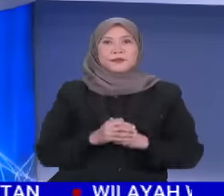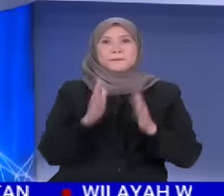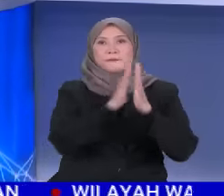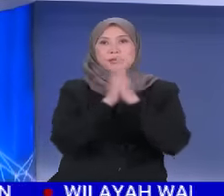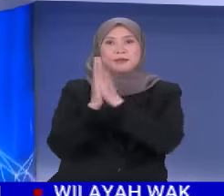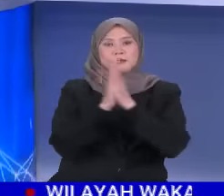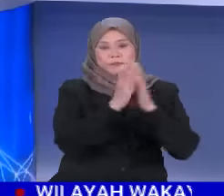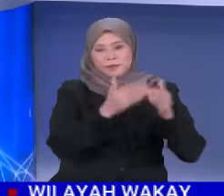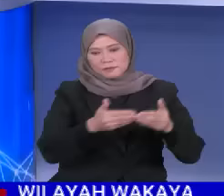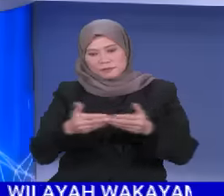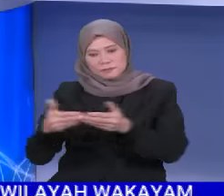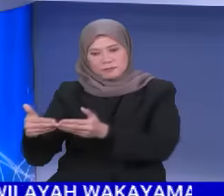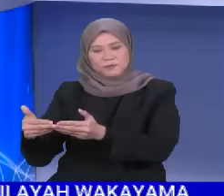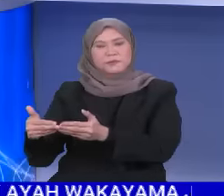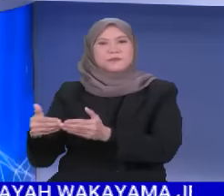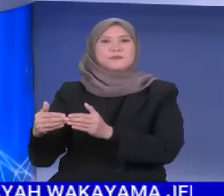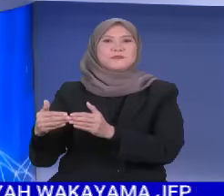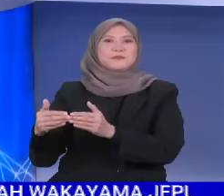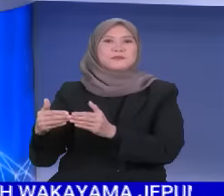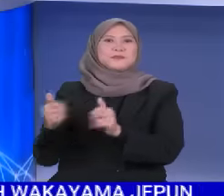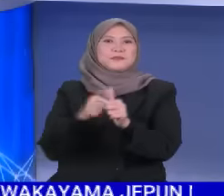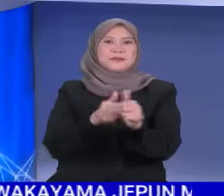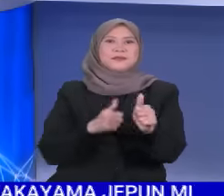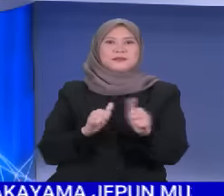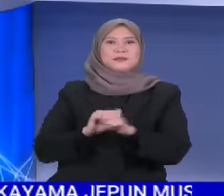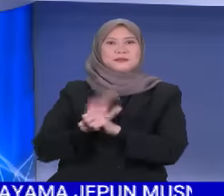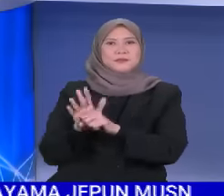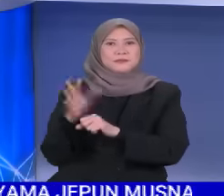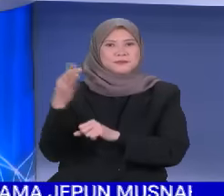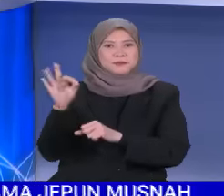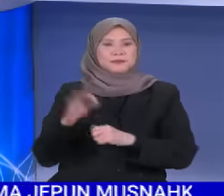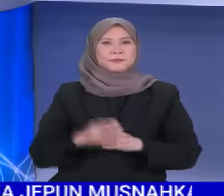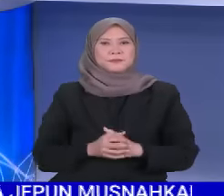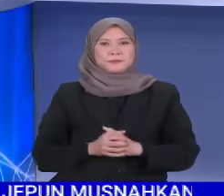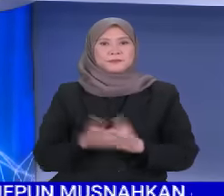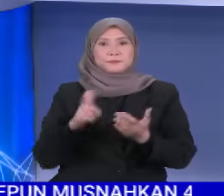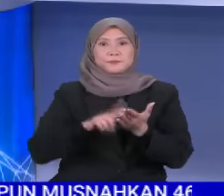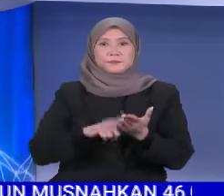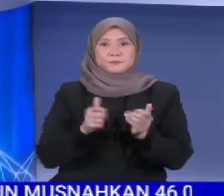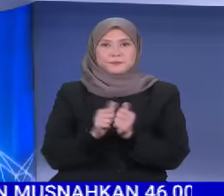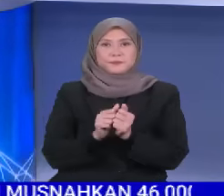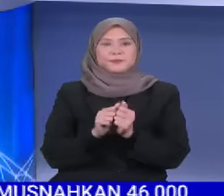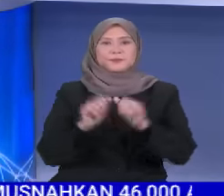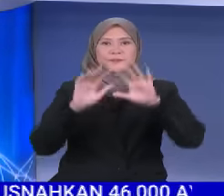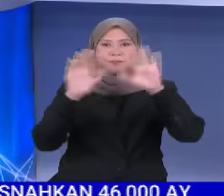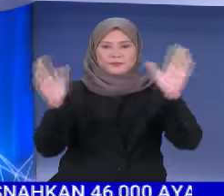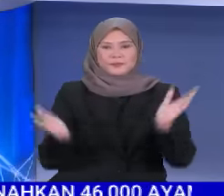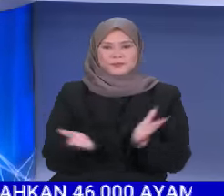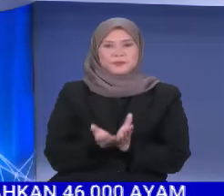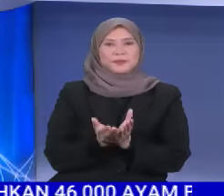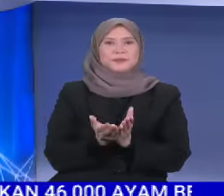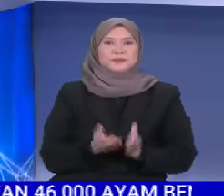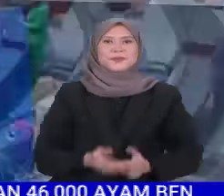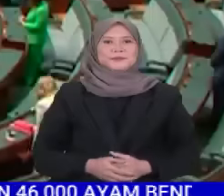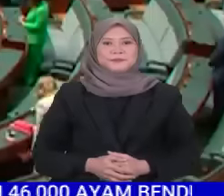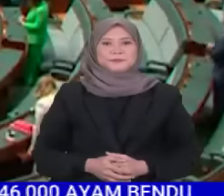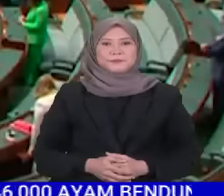melanjutkan pelaksanaan peraturan pencegahan covid-19 butirannya dalam rangkuman dunia